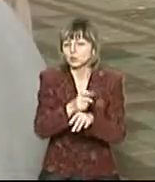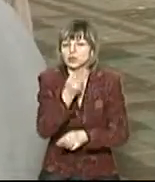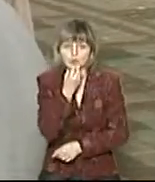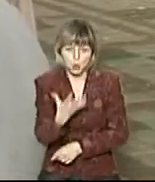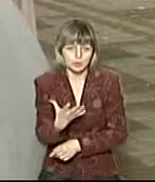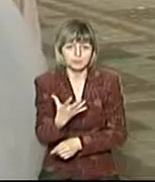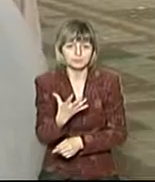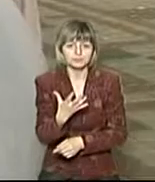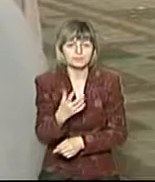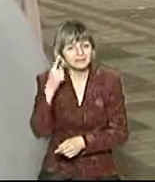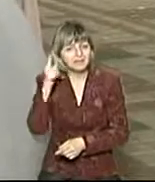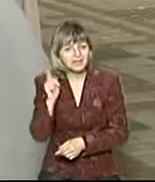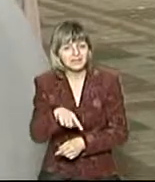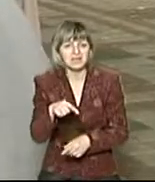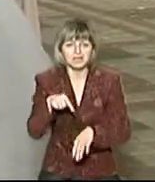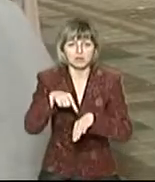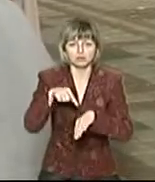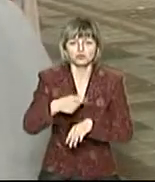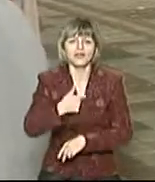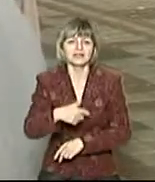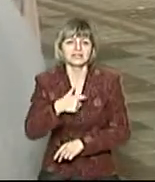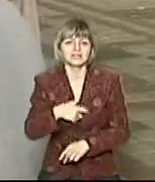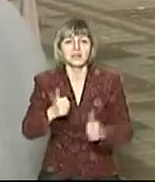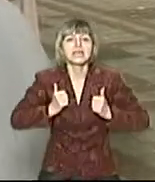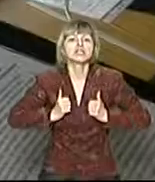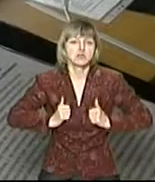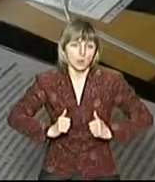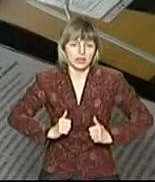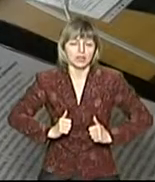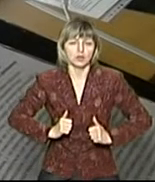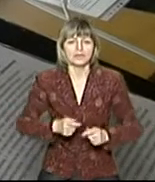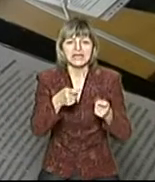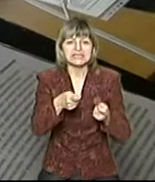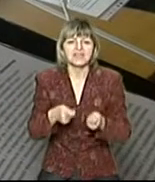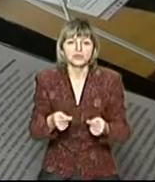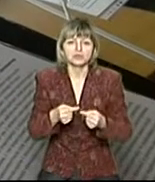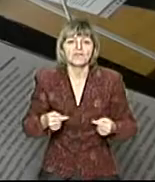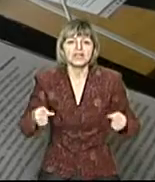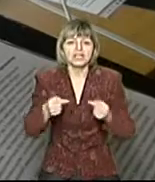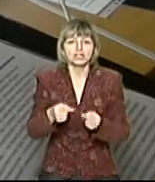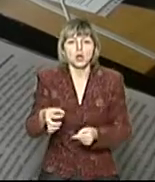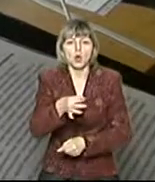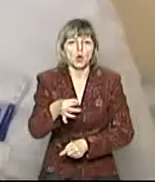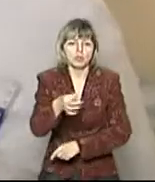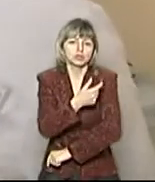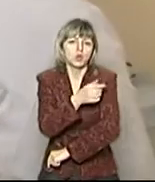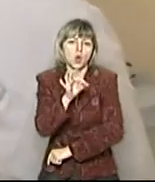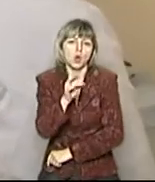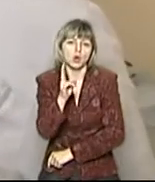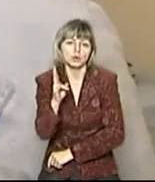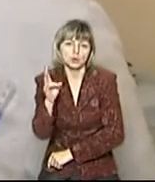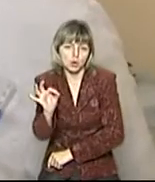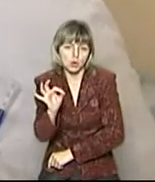добре. Тут, знаєте, себе почуваєш спокійно. Завідувач відділення обласного онкодиспансеру